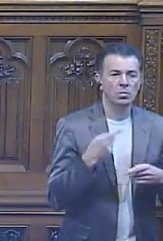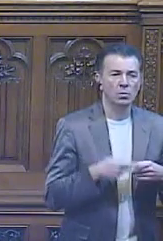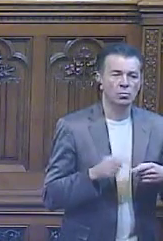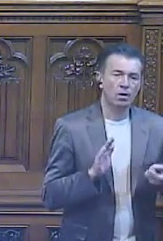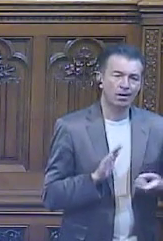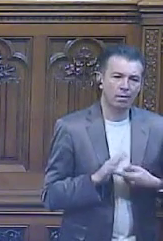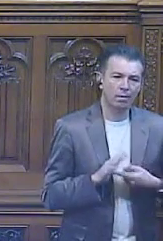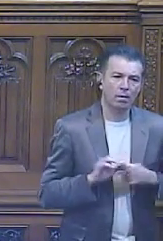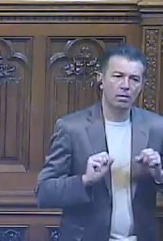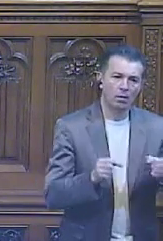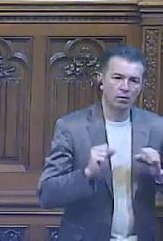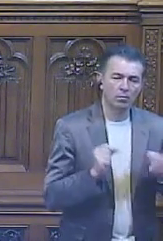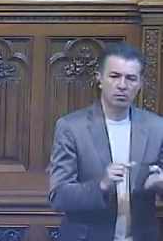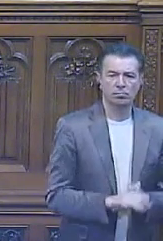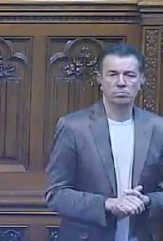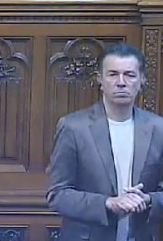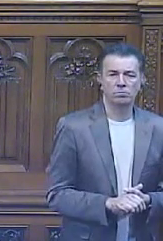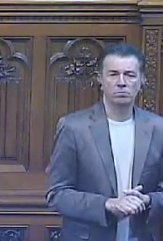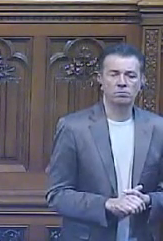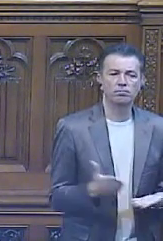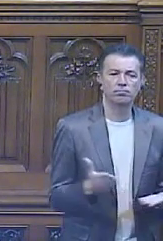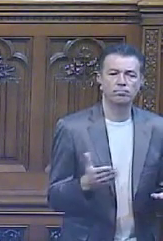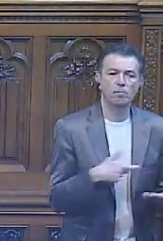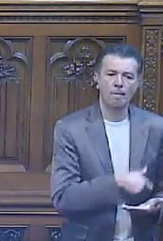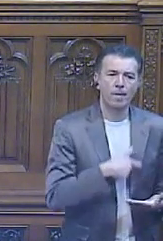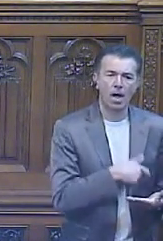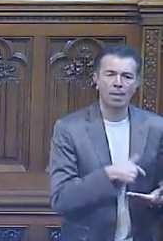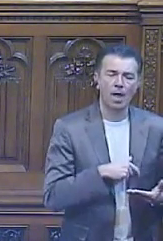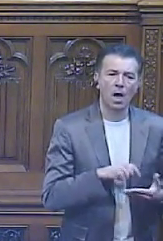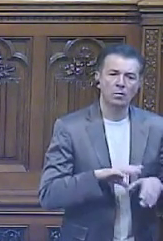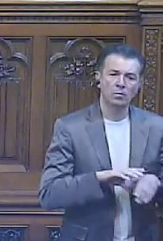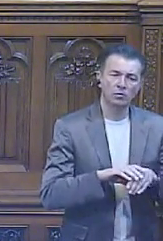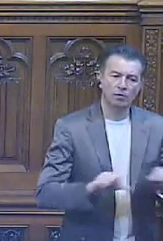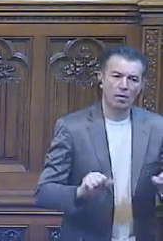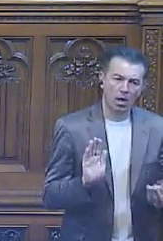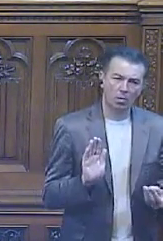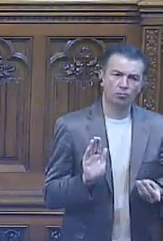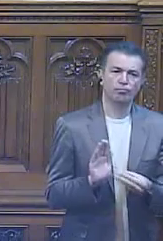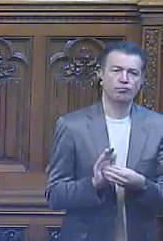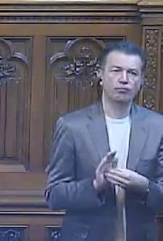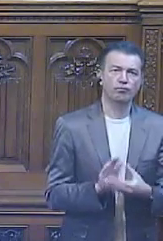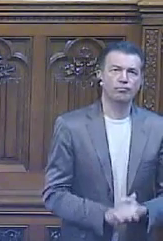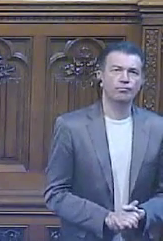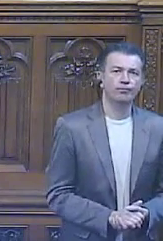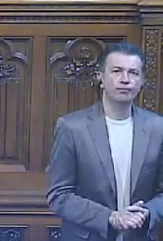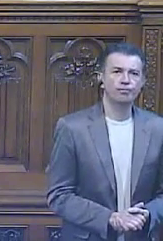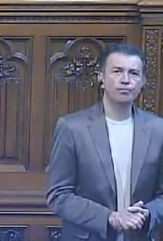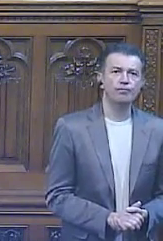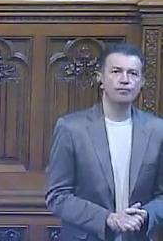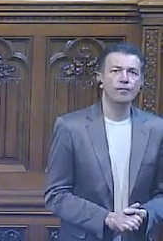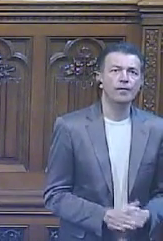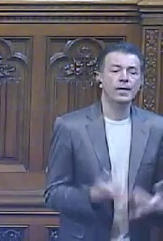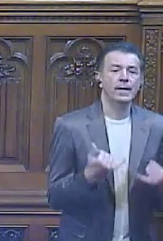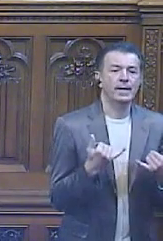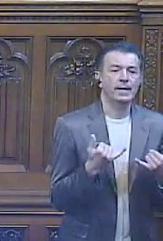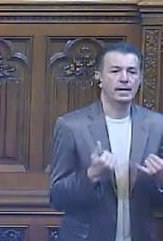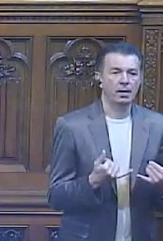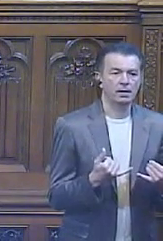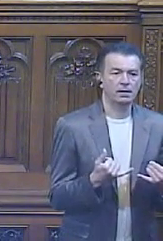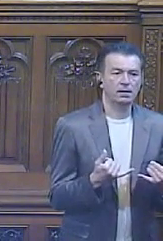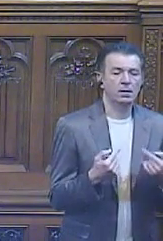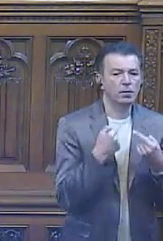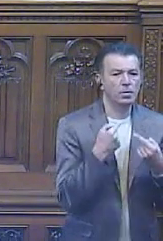dringlichen Initiativen ist in der Fraktionsvereinbarung festgeschrieben. Wir kommen nun